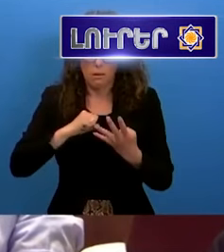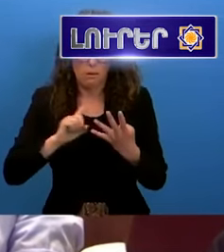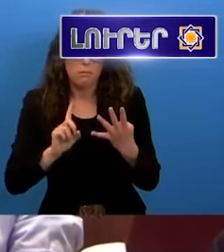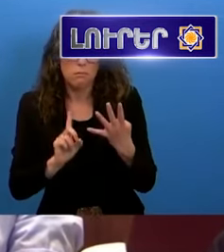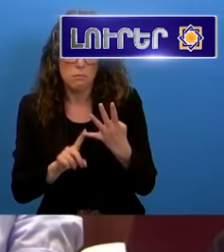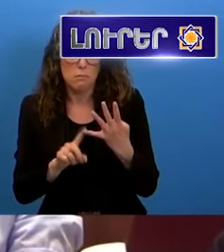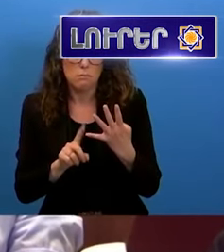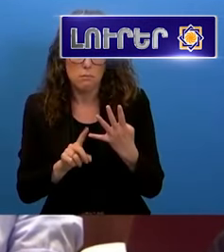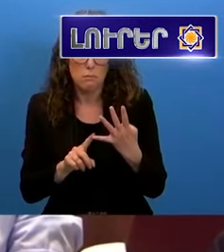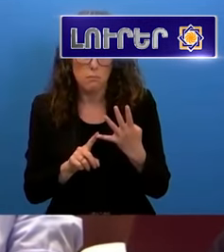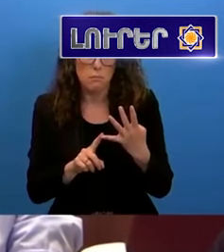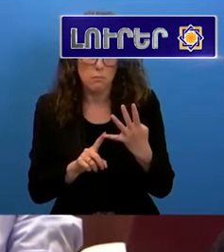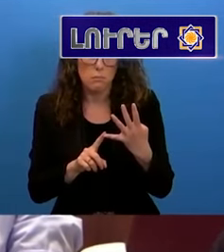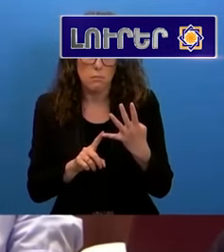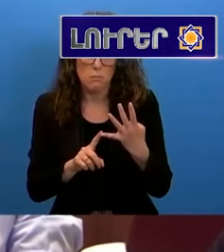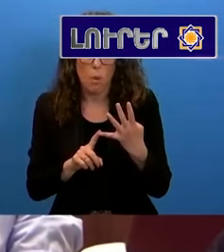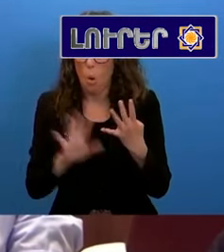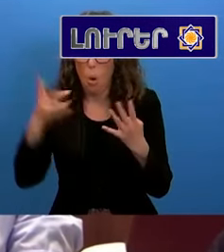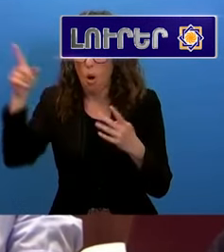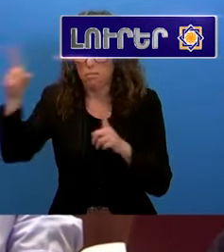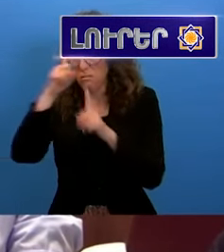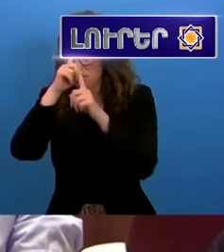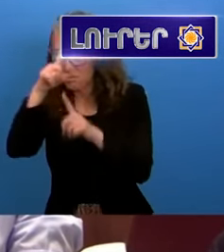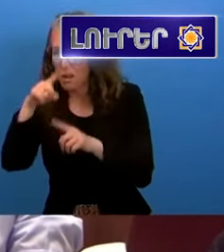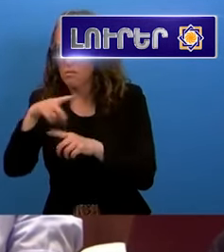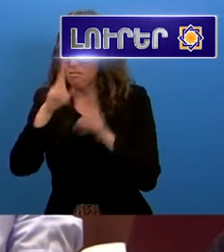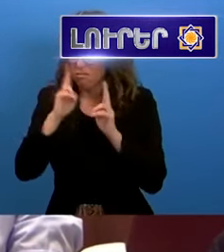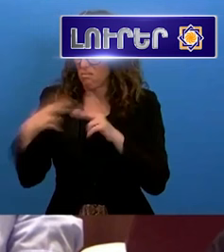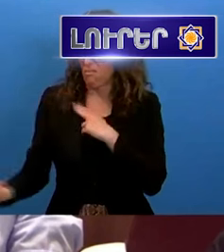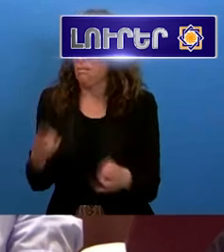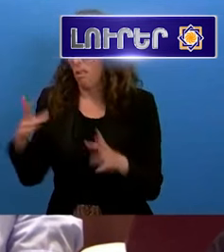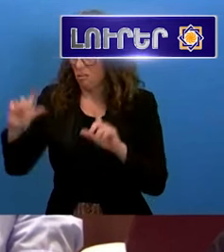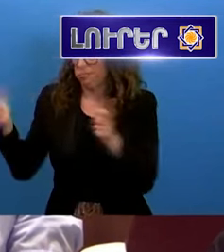լիարհրեքորեն մասնակցեն կնագումներում, պանաձևորում, որոշումներում, կանևոր